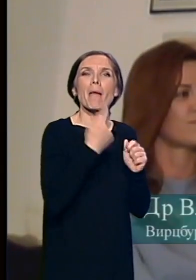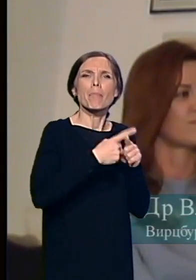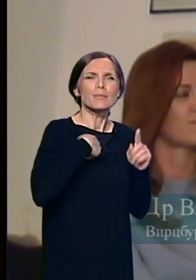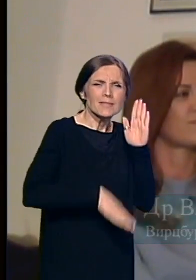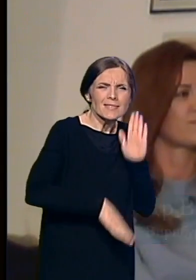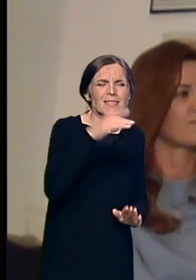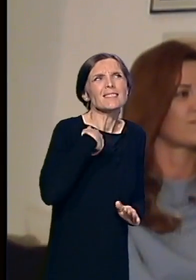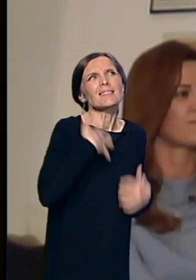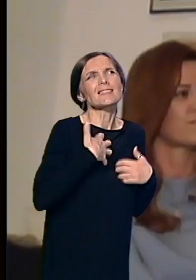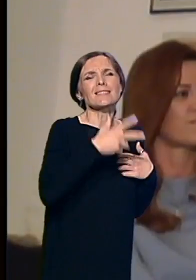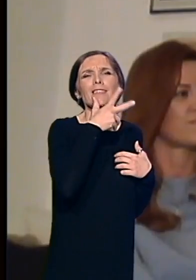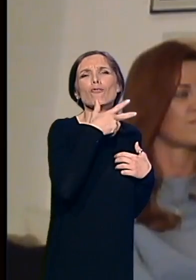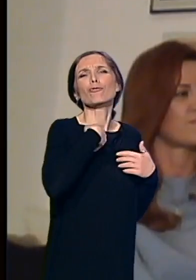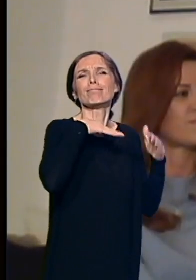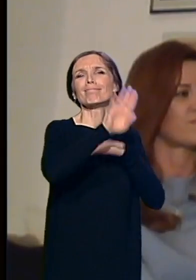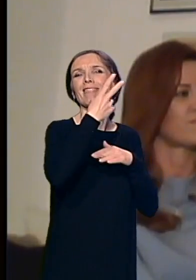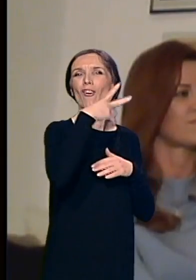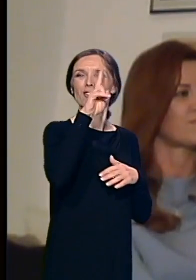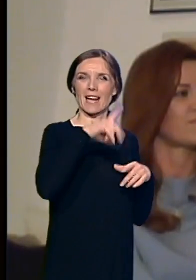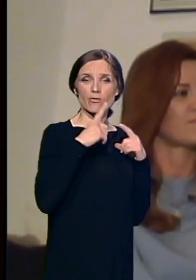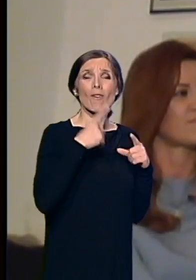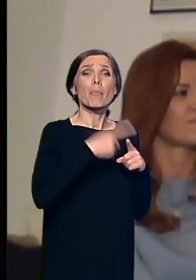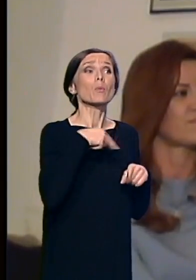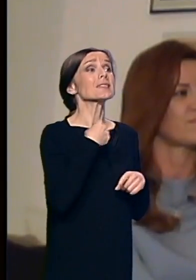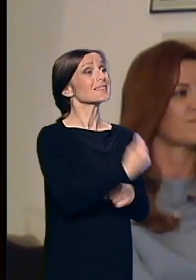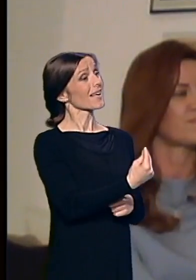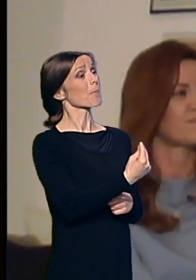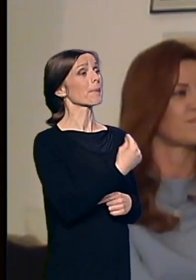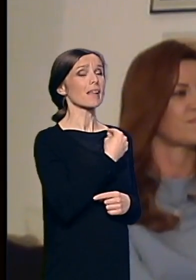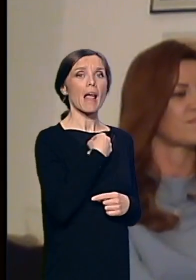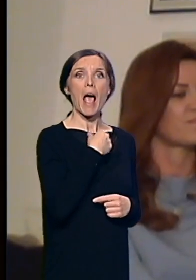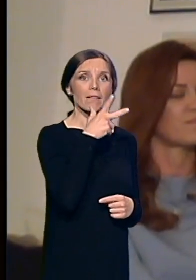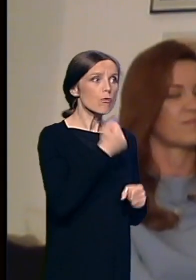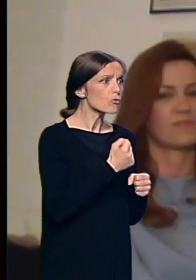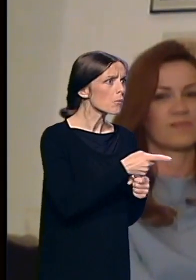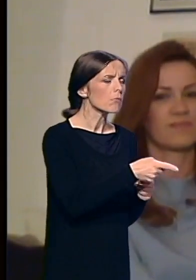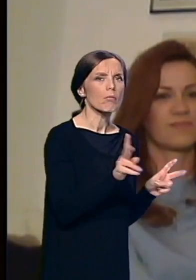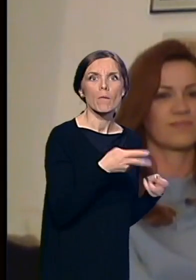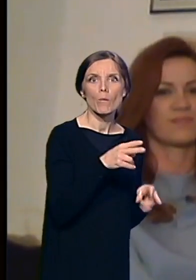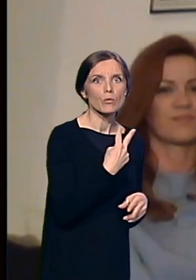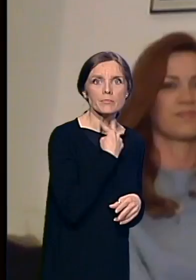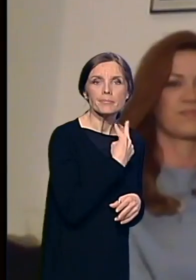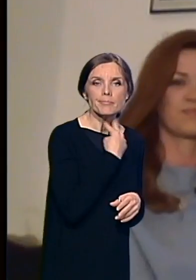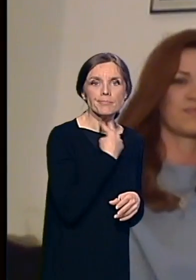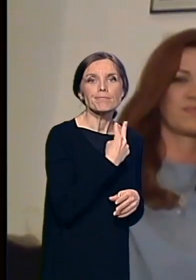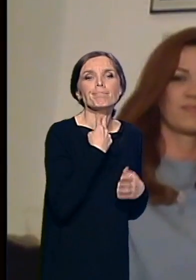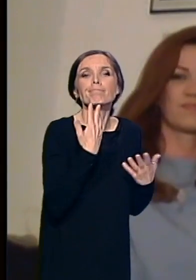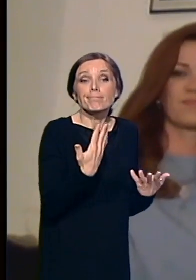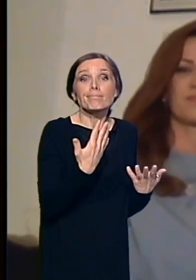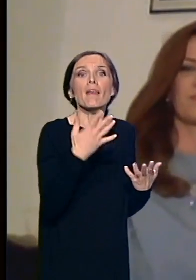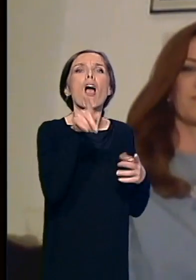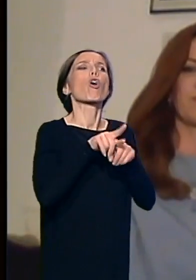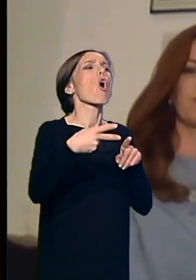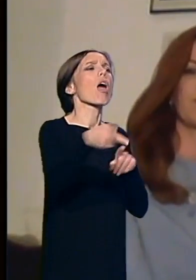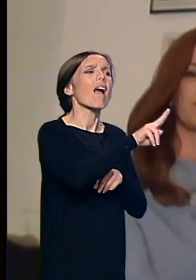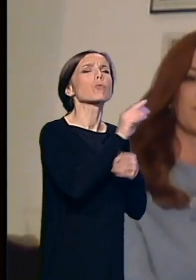u zdravstvu uopšte nisu išle na ruku. Ja sam želeo da se bavim onim čime se danas bavim, to nije bilo moguće i jednostavno smo čuli od svojih